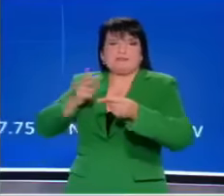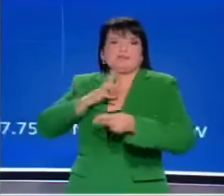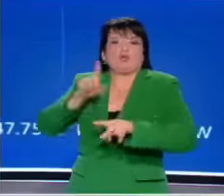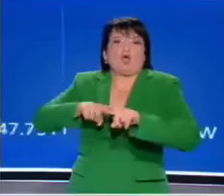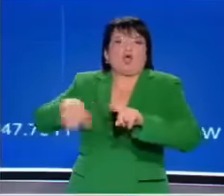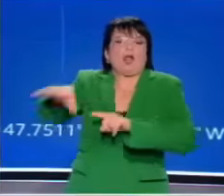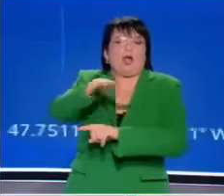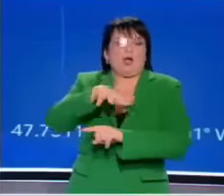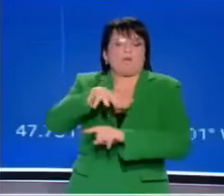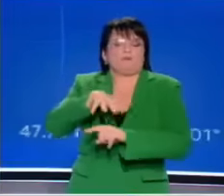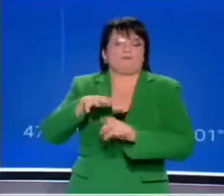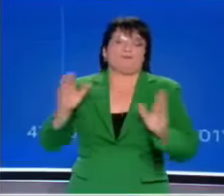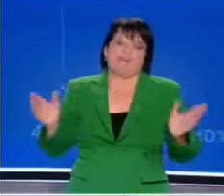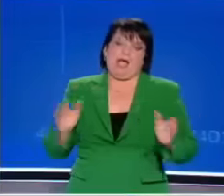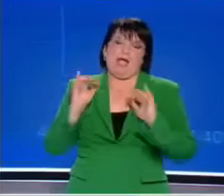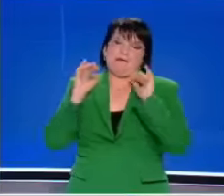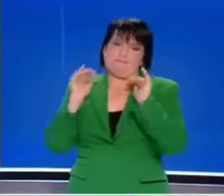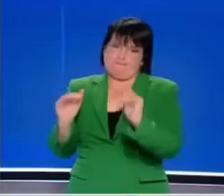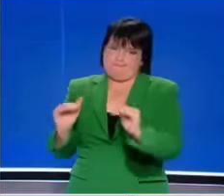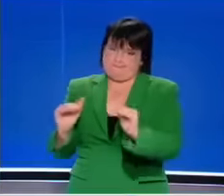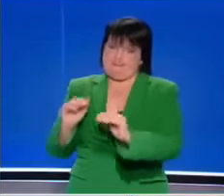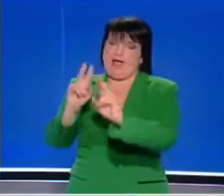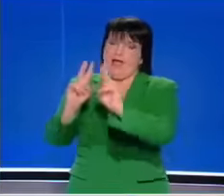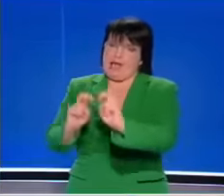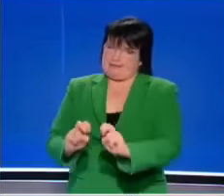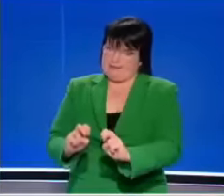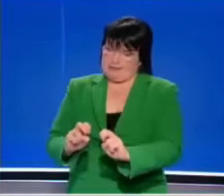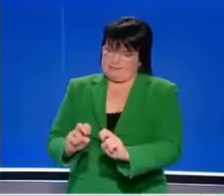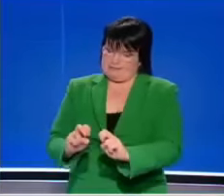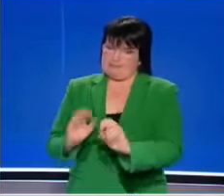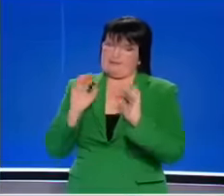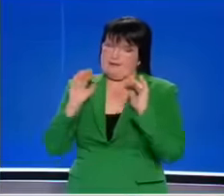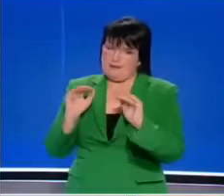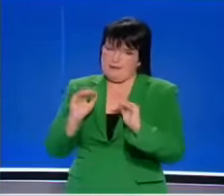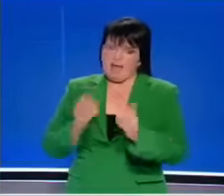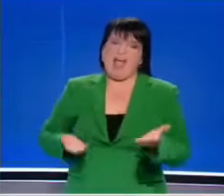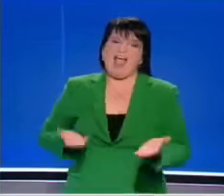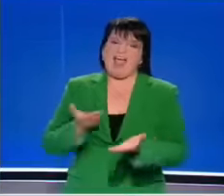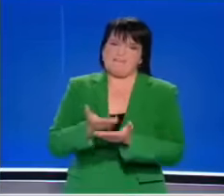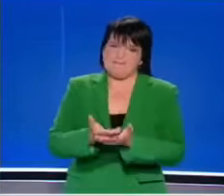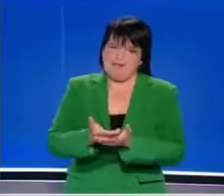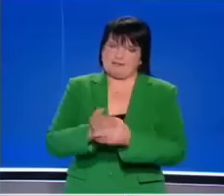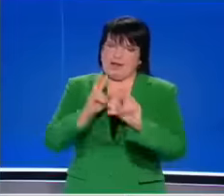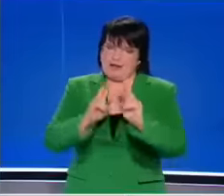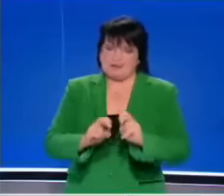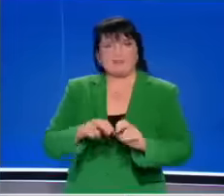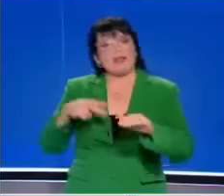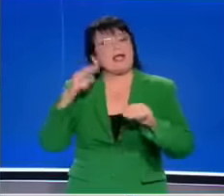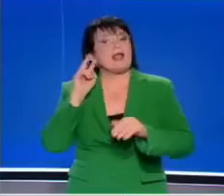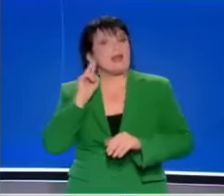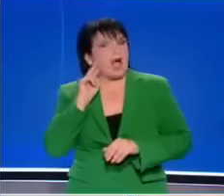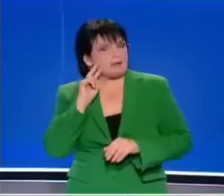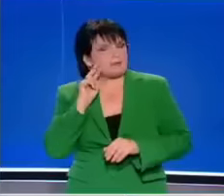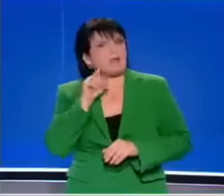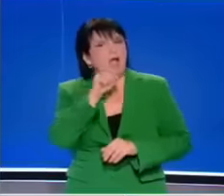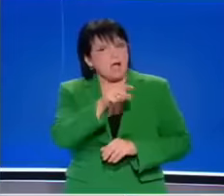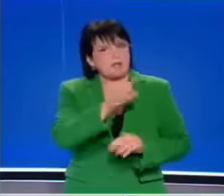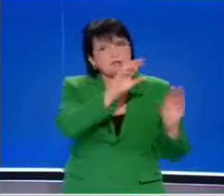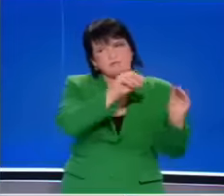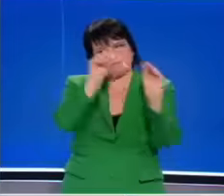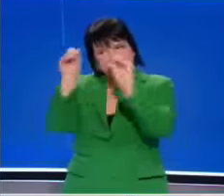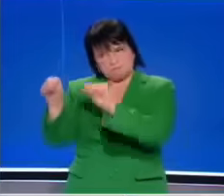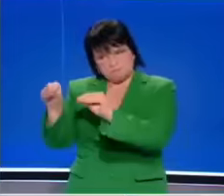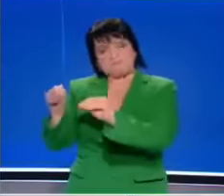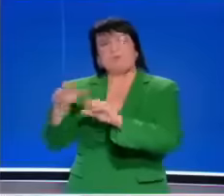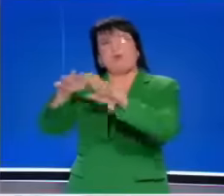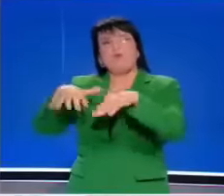σε κάθε περίπτωση κύριε κασελάκη είναι σε εξέλιξη μία έρευνα τον εφέτη ανακριτή της λάρισας η οποία αργά ή γρήγορα θα πάει στην βουλή